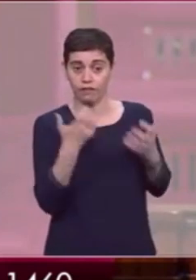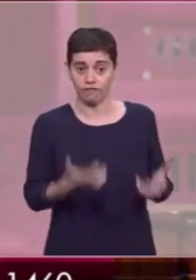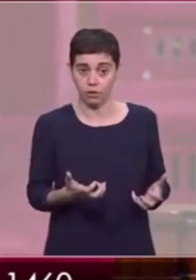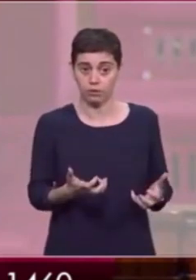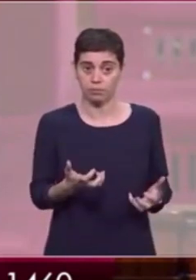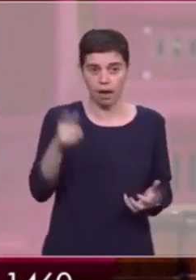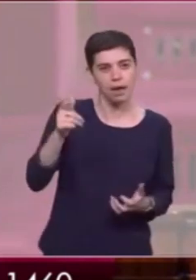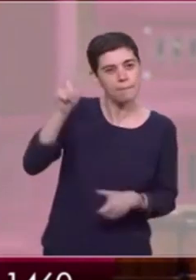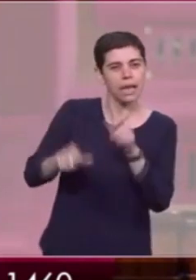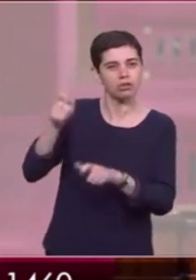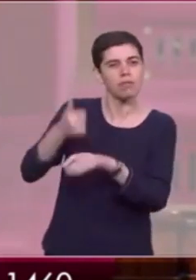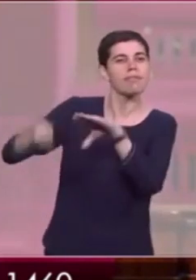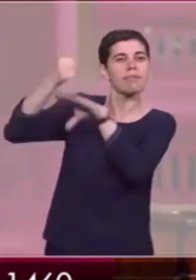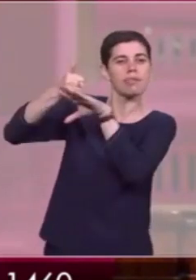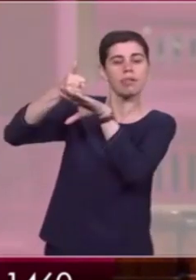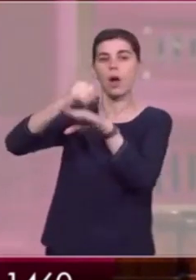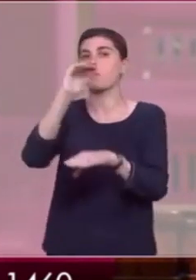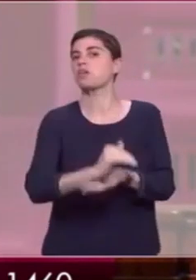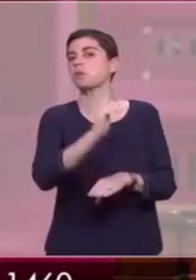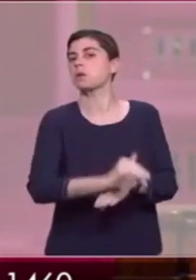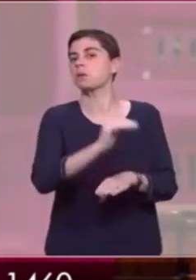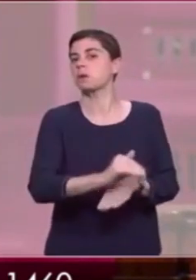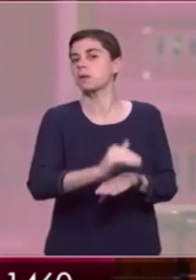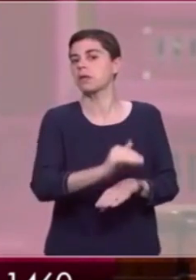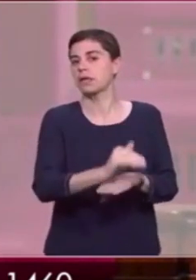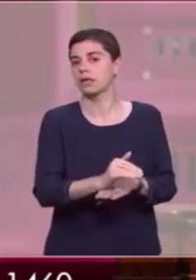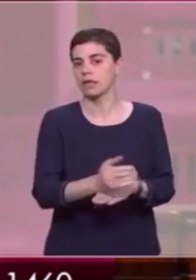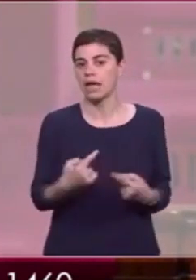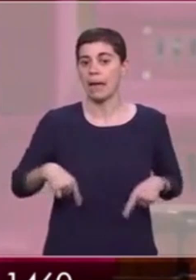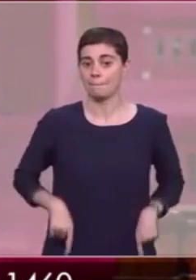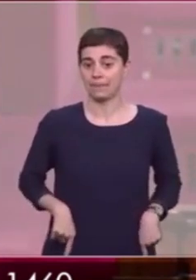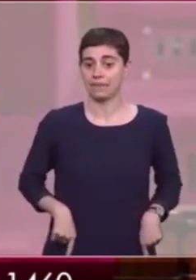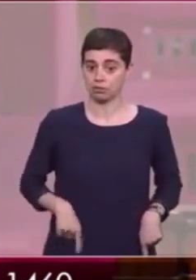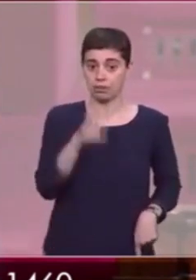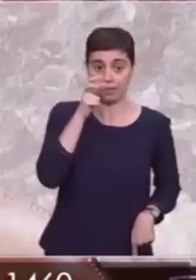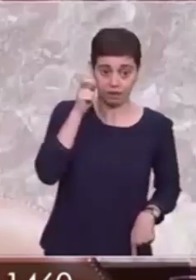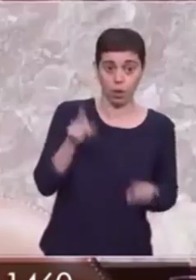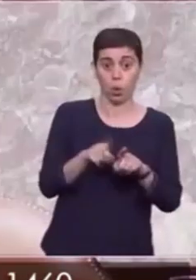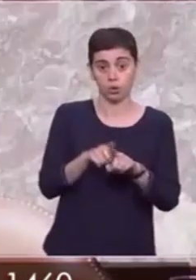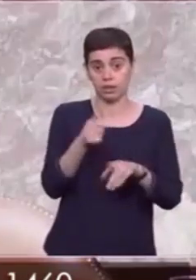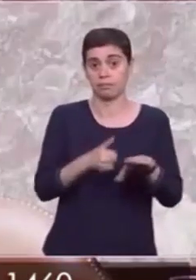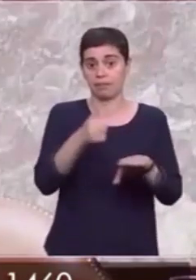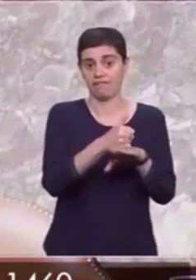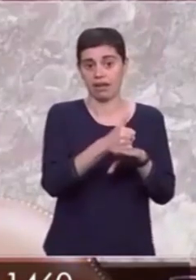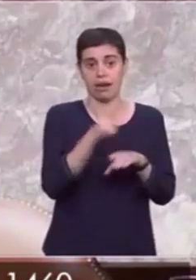tête, ont couvert pendant trop longtemps cette réalité, notamment le ministre Castaner et le préfet Lallement. »